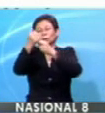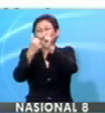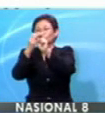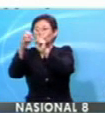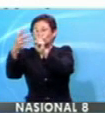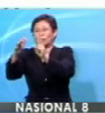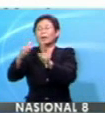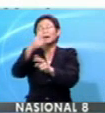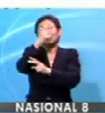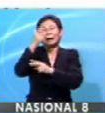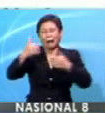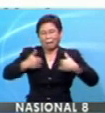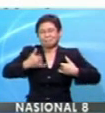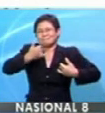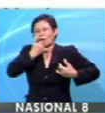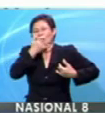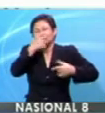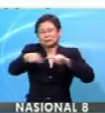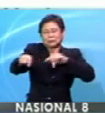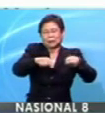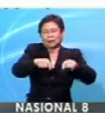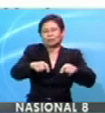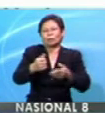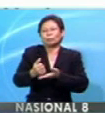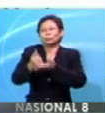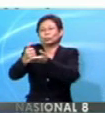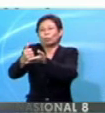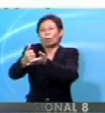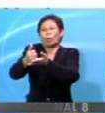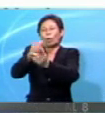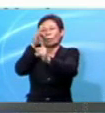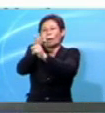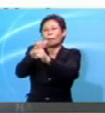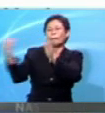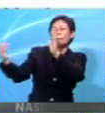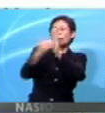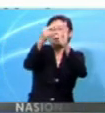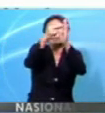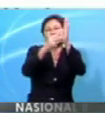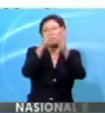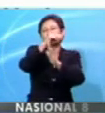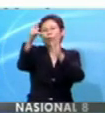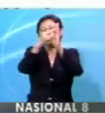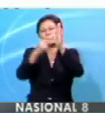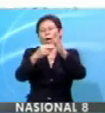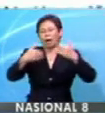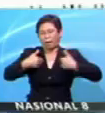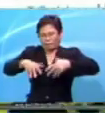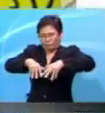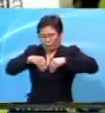2015 kerana didapati bersalah atas tindakannya mendorong secara aktif ke arah pelanggaran peraturan dan undang-undang turut